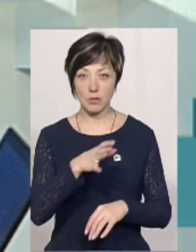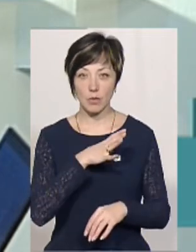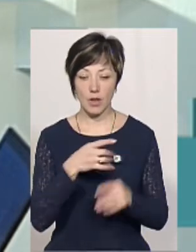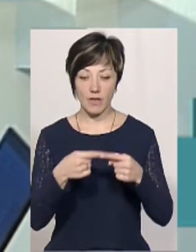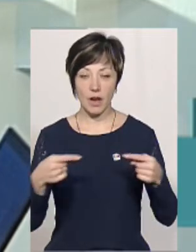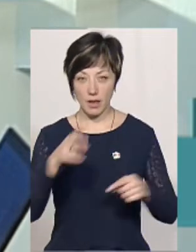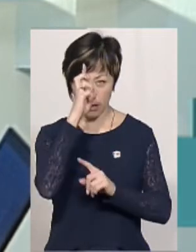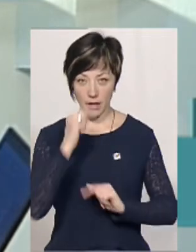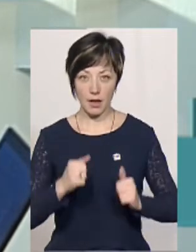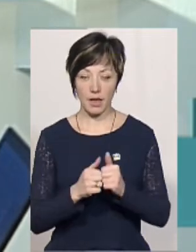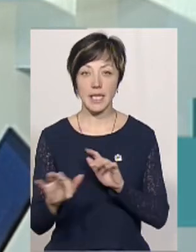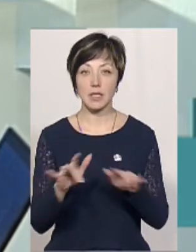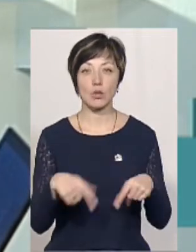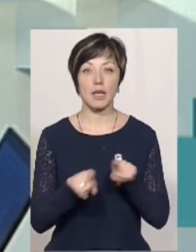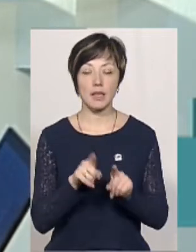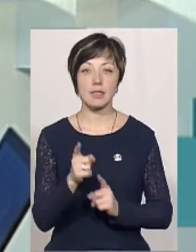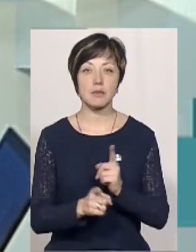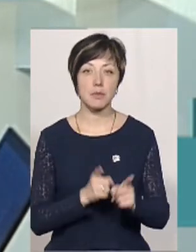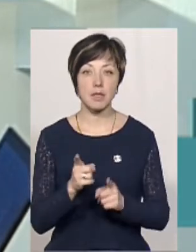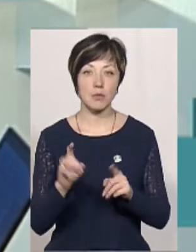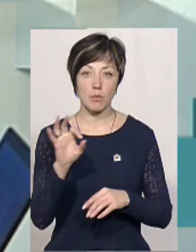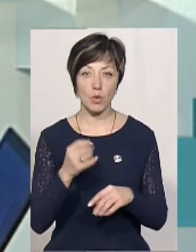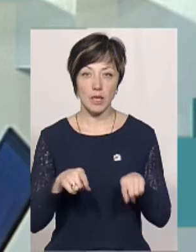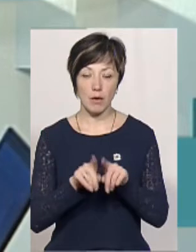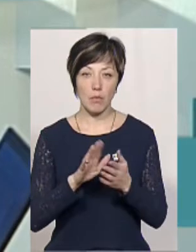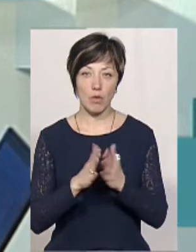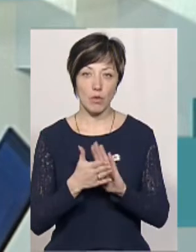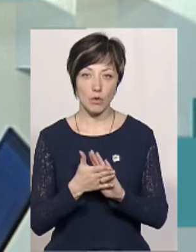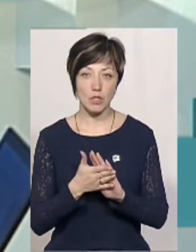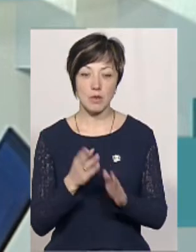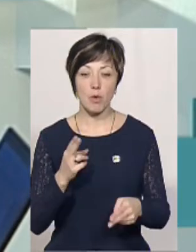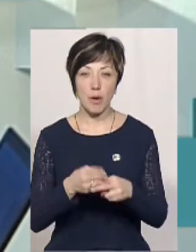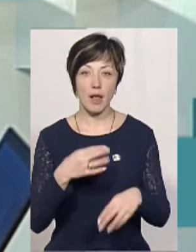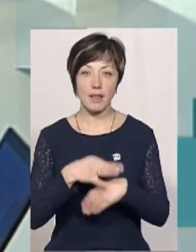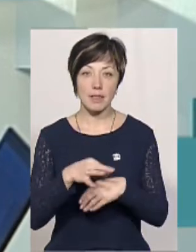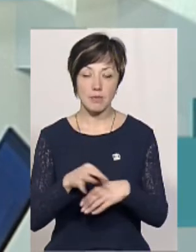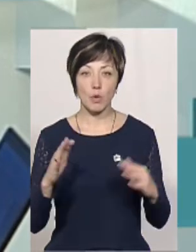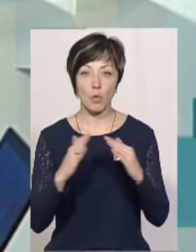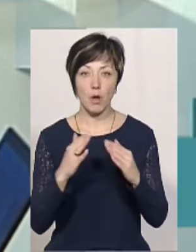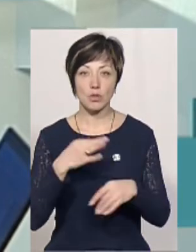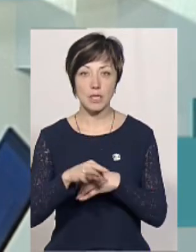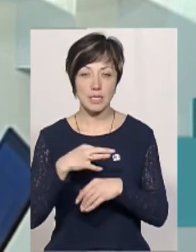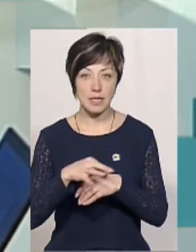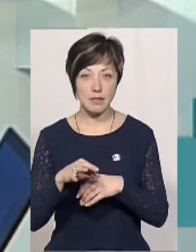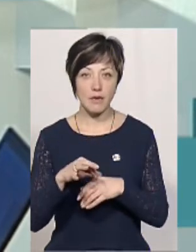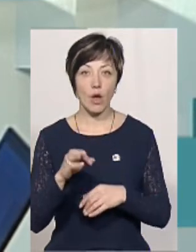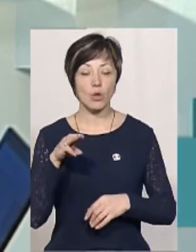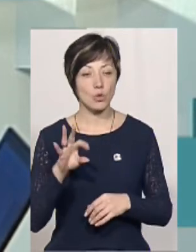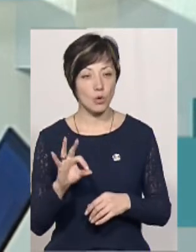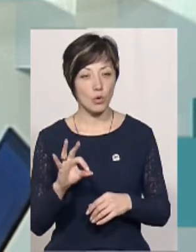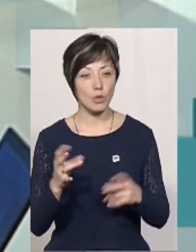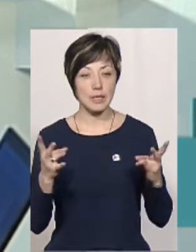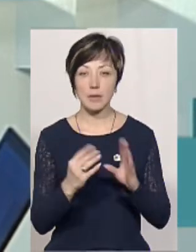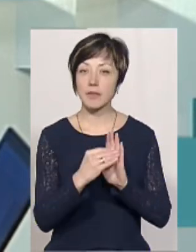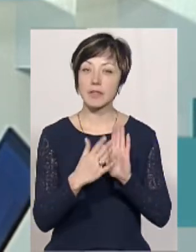країн діють такі зміни з приводу таких положень щодо запобігання насильства, домашнього насильства, то